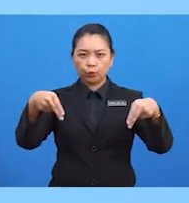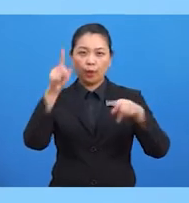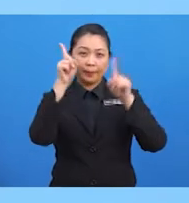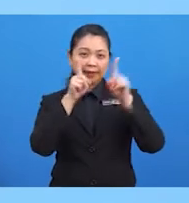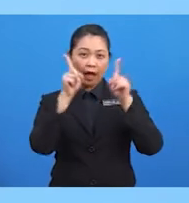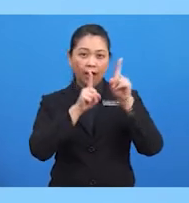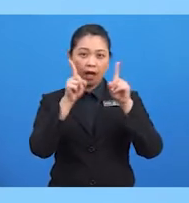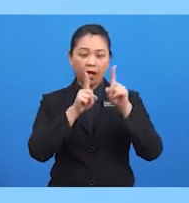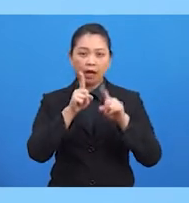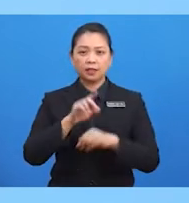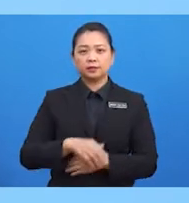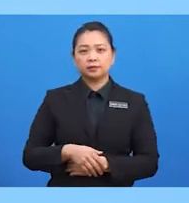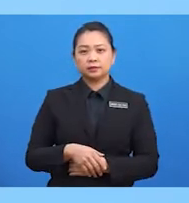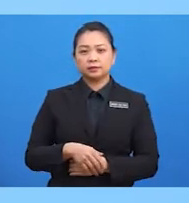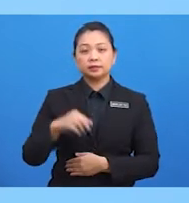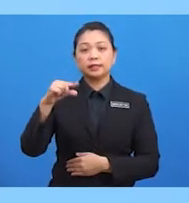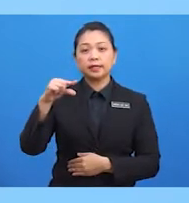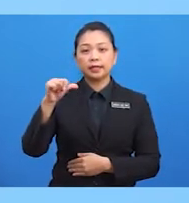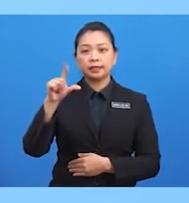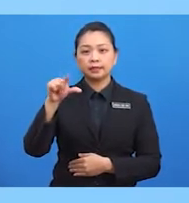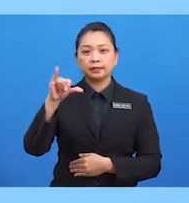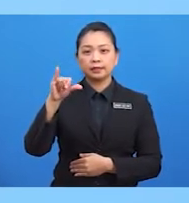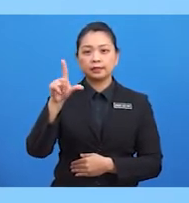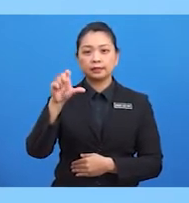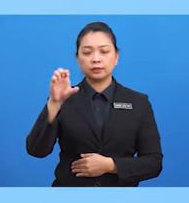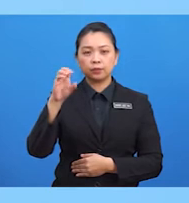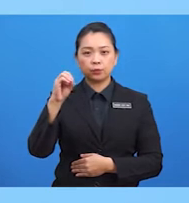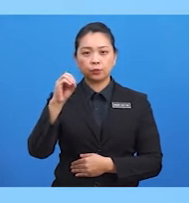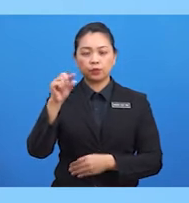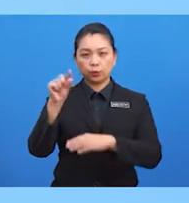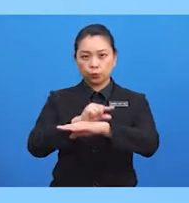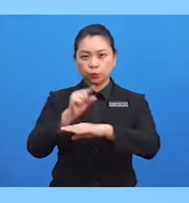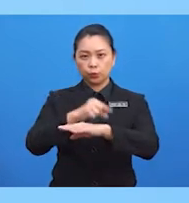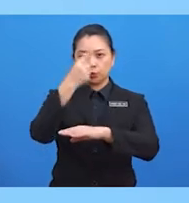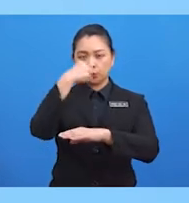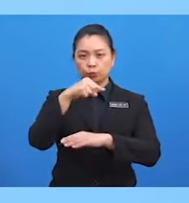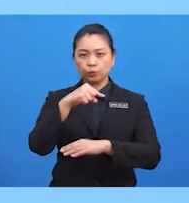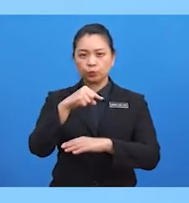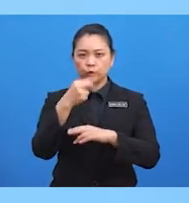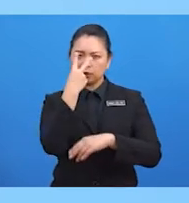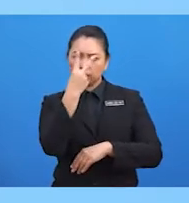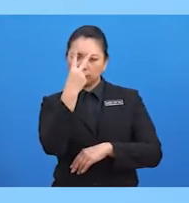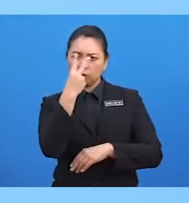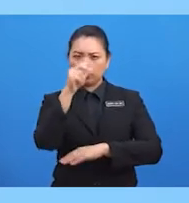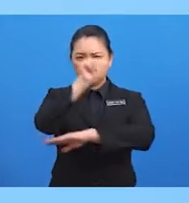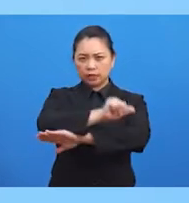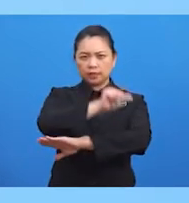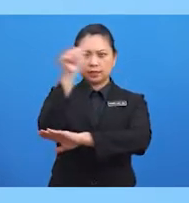bintang. Teleskop Galileo pula paling kerap digunakan untuk mencerap